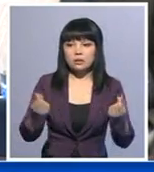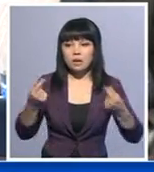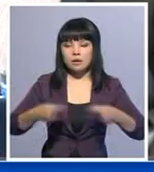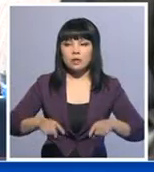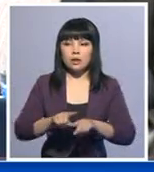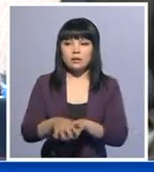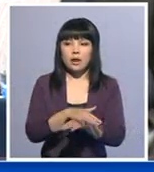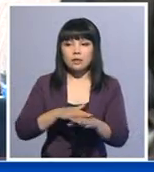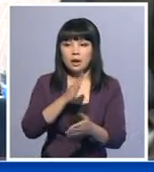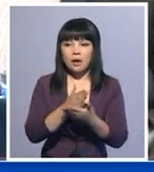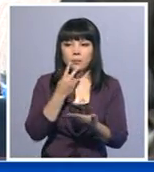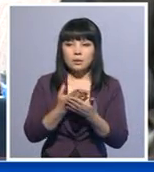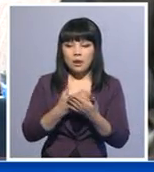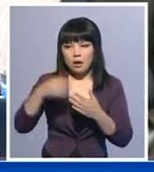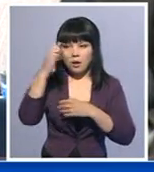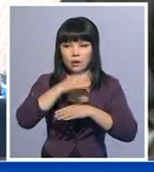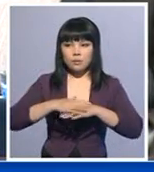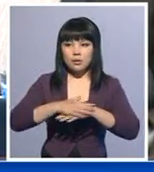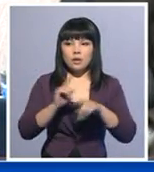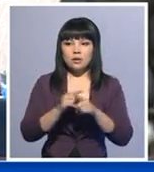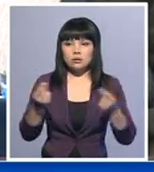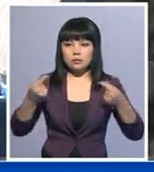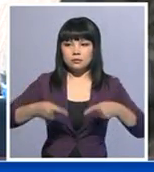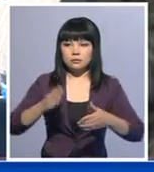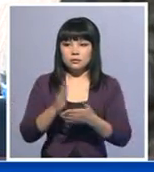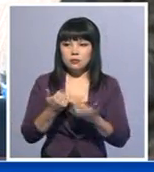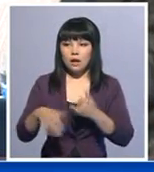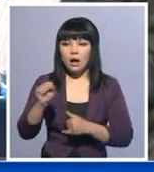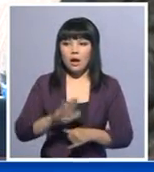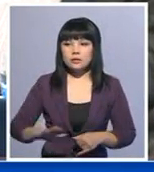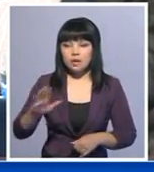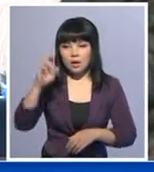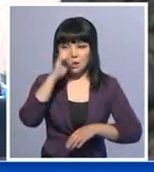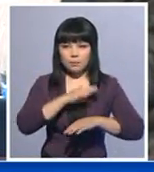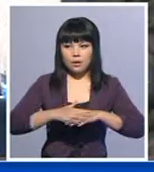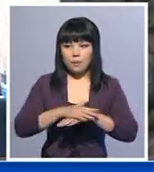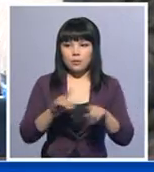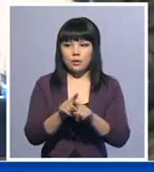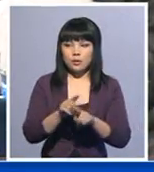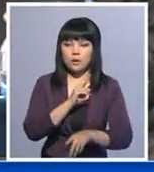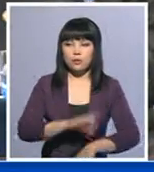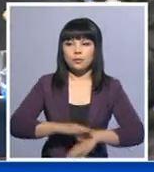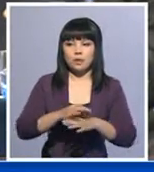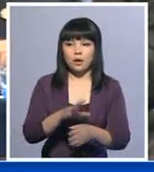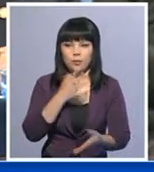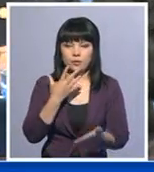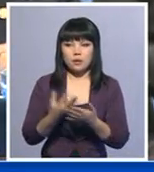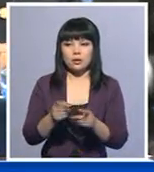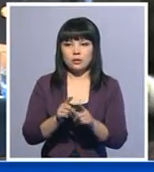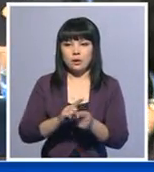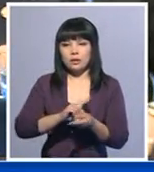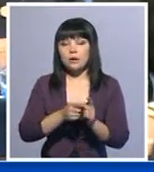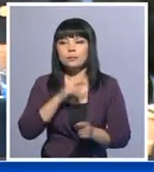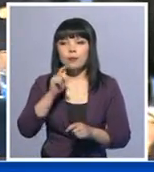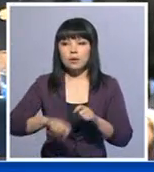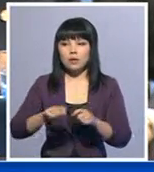түрге көшкен тұтас өркениеттің дағдарысы. Сондықтан бізге Азия мемлекеттеріне континенттің бейбіт түрде дамытумен өзіміз айналысуымыз керек. Бұл